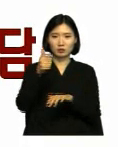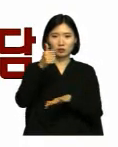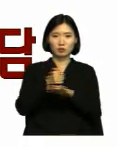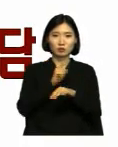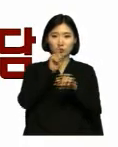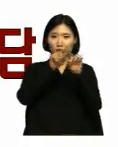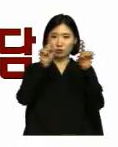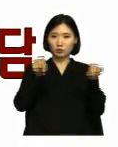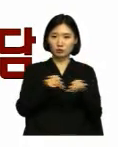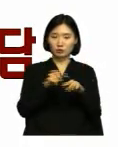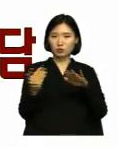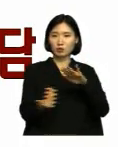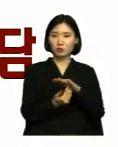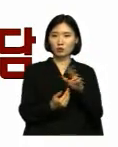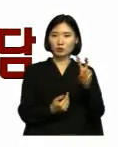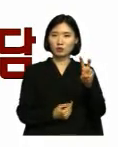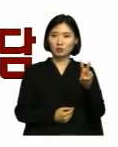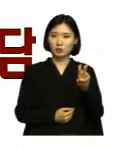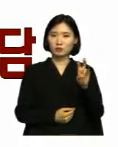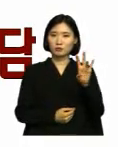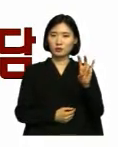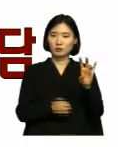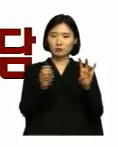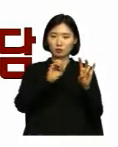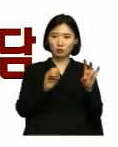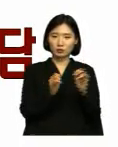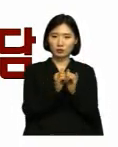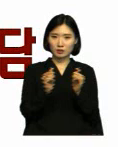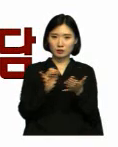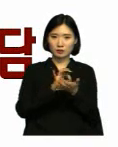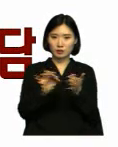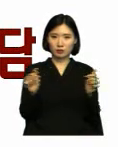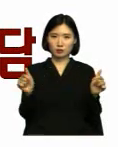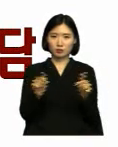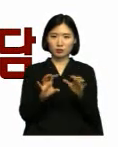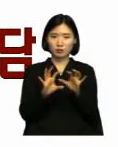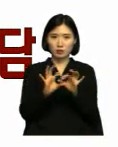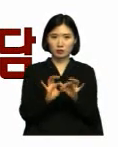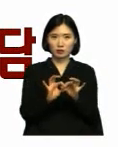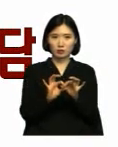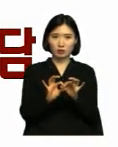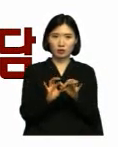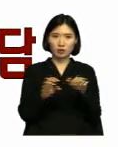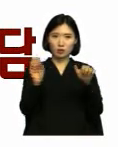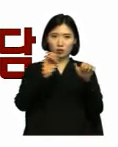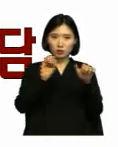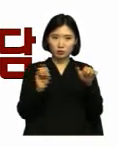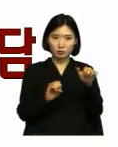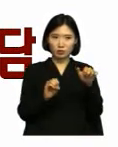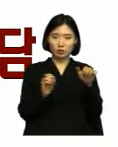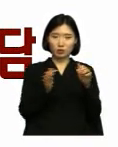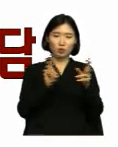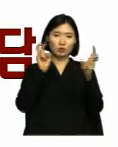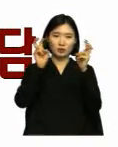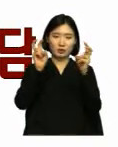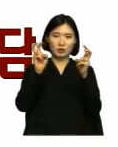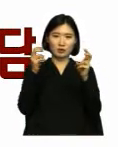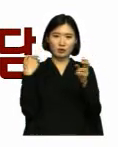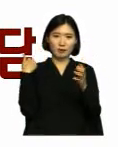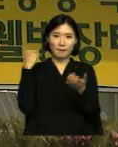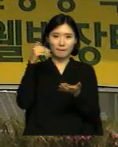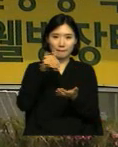보 고 3 의 경우 최대 24% 의 인건비 절감을 통해 상호 1 부채의 50% 를 공사가 책임지도록 하고